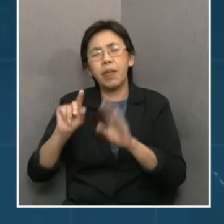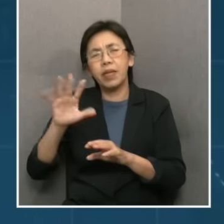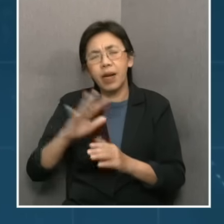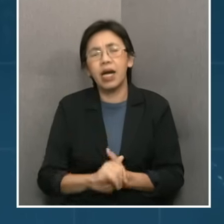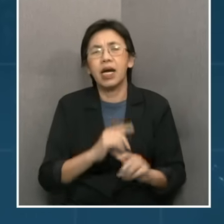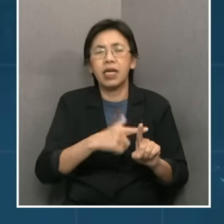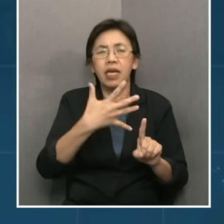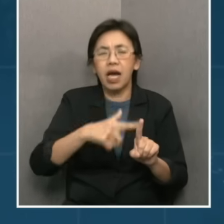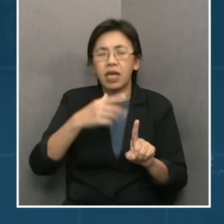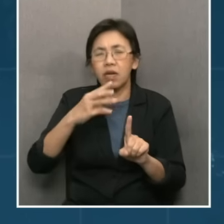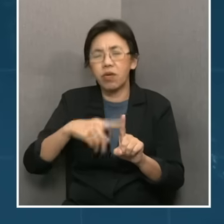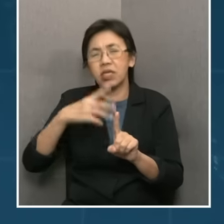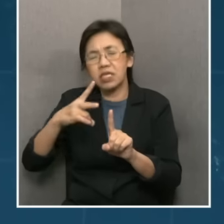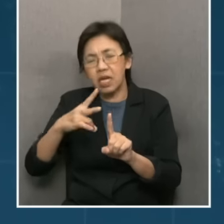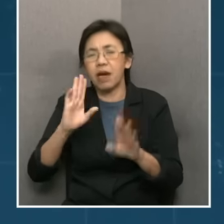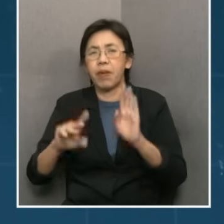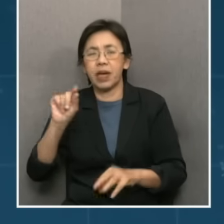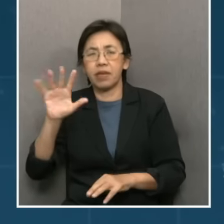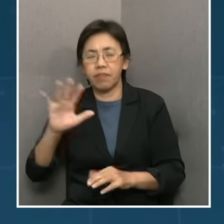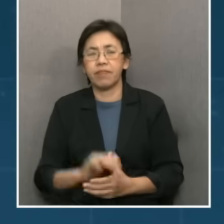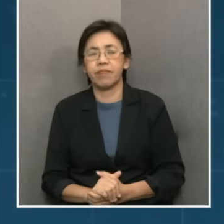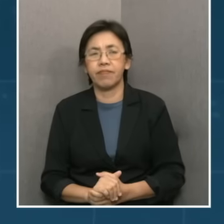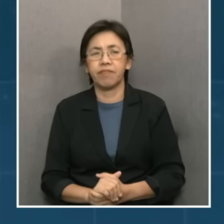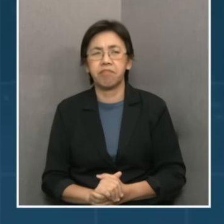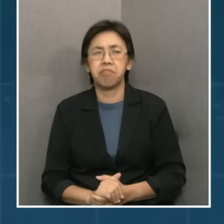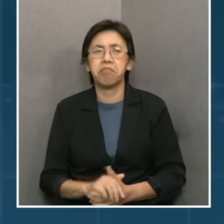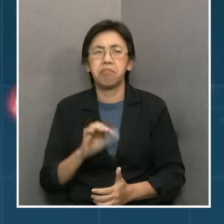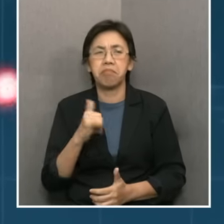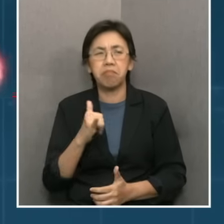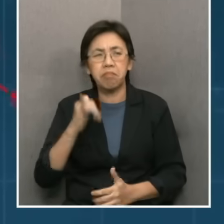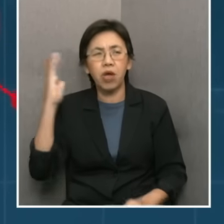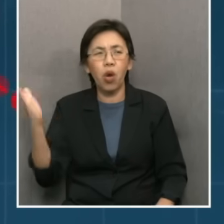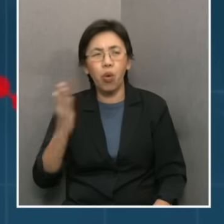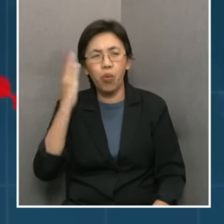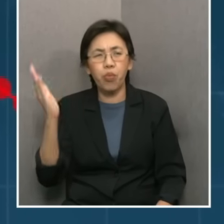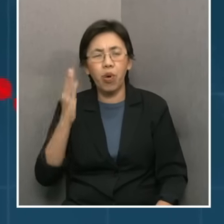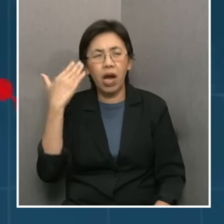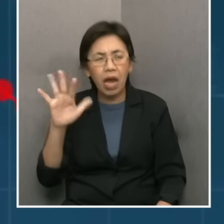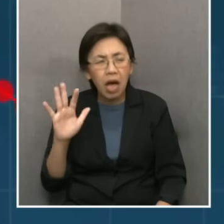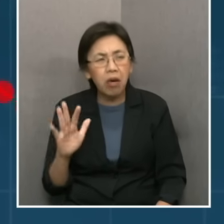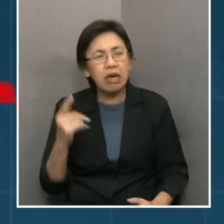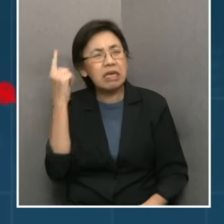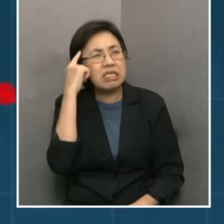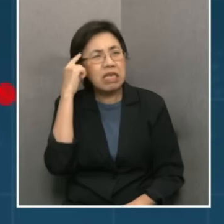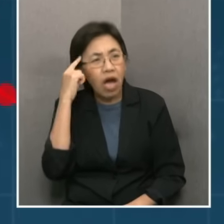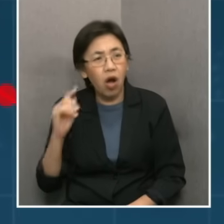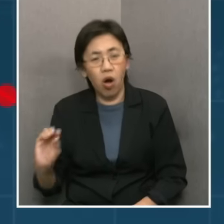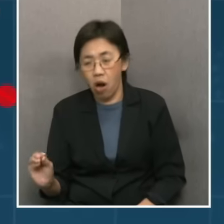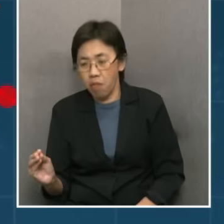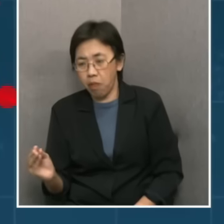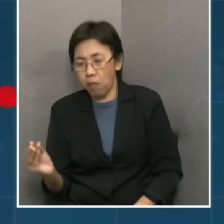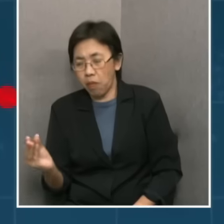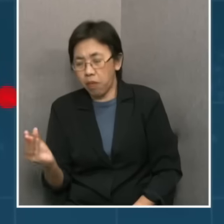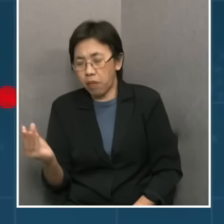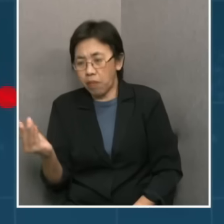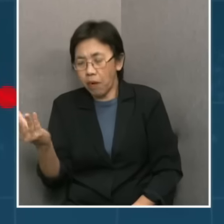กฎาคม25ลูกนะครับคราวนี้ปรากฏว่ามันไม่ได้ก่อตัวแล้วนะไม่ได้เป็นผลสัมฤทธิ์ทุกตัว มันก็จะคล้